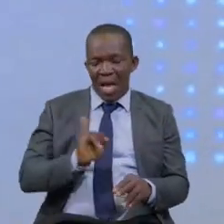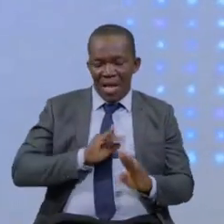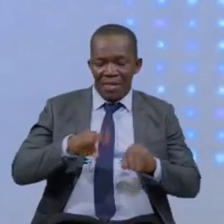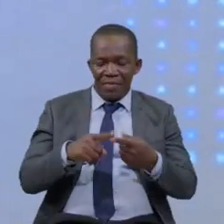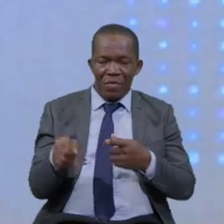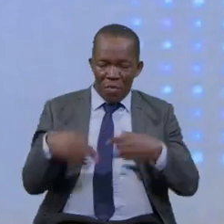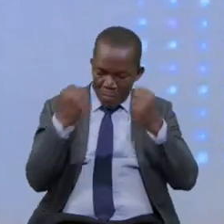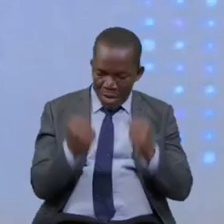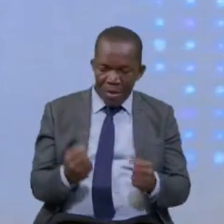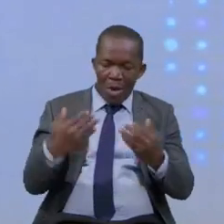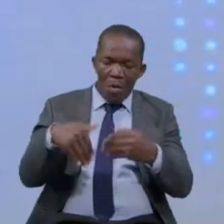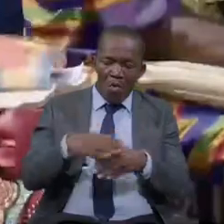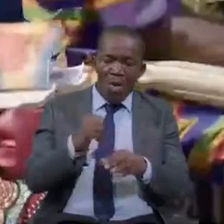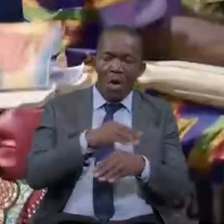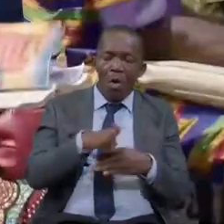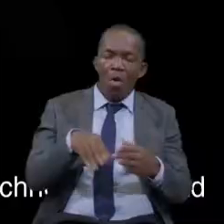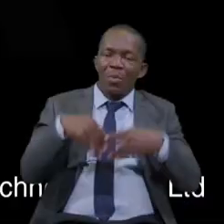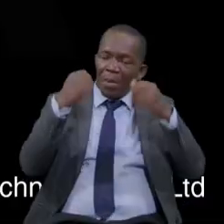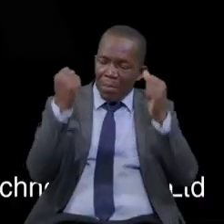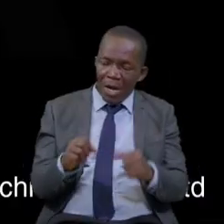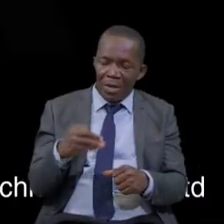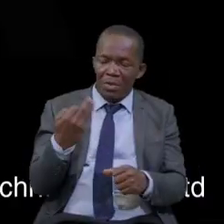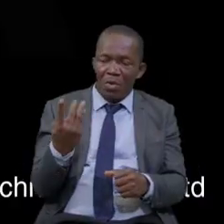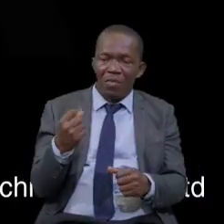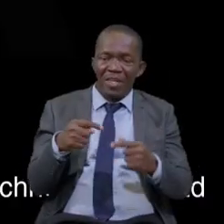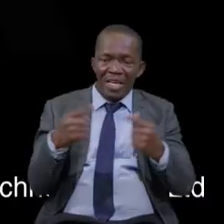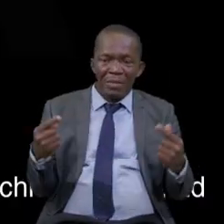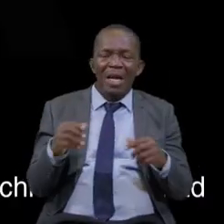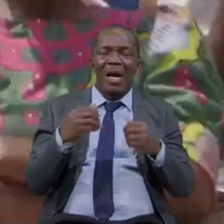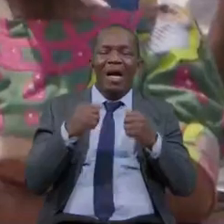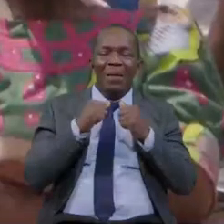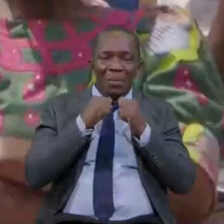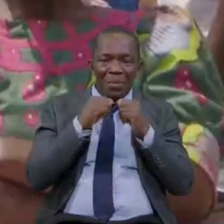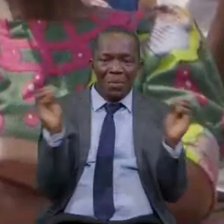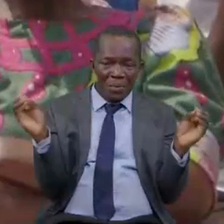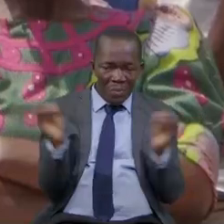et rien ne pourra vous nuire.